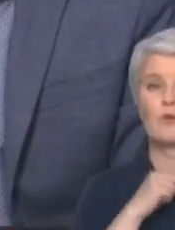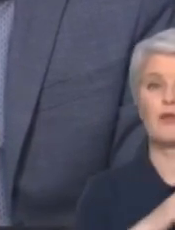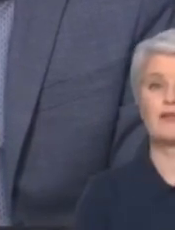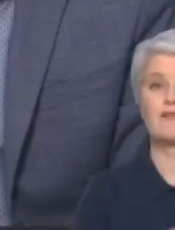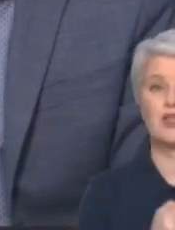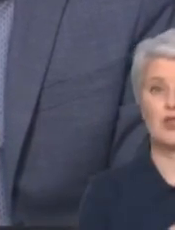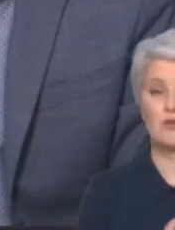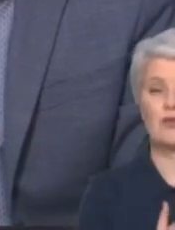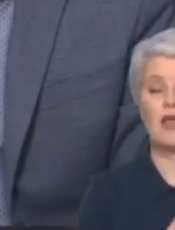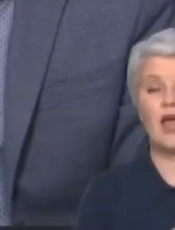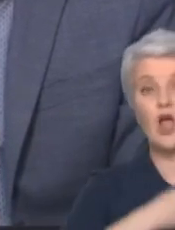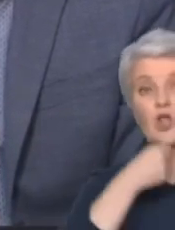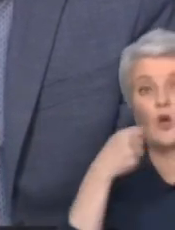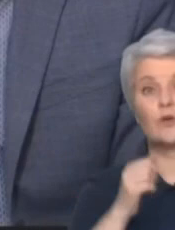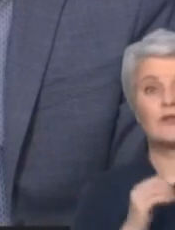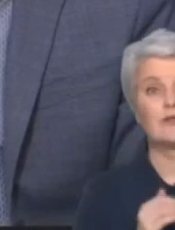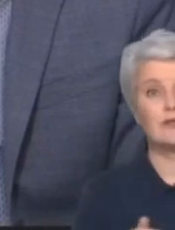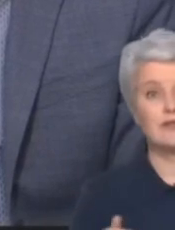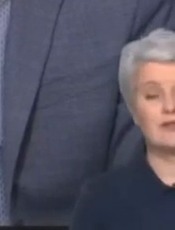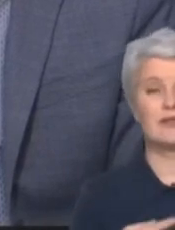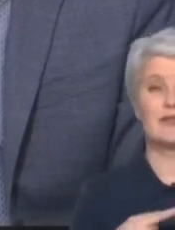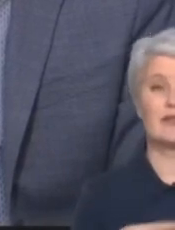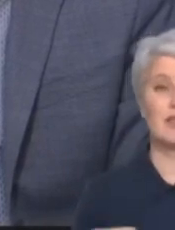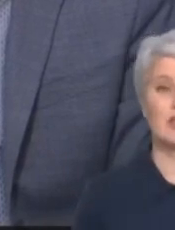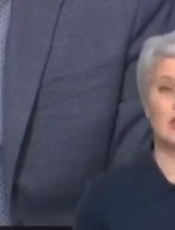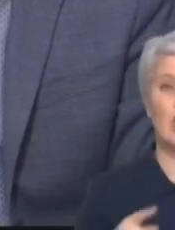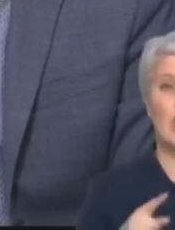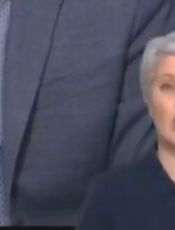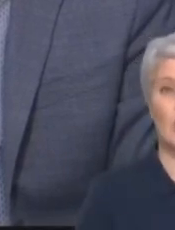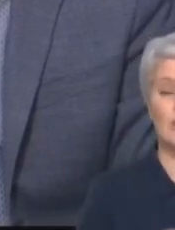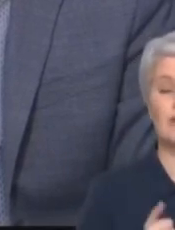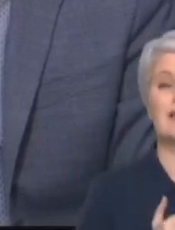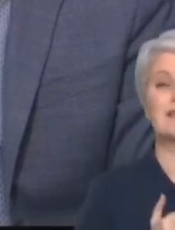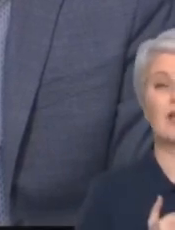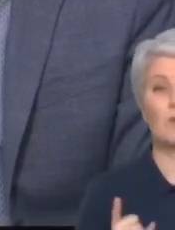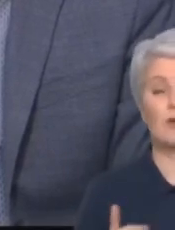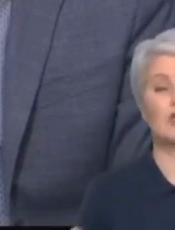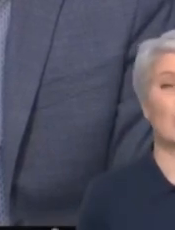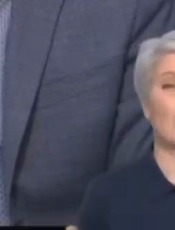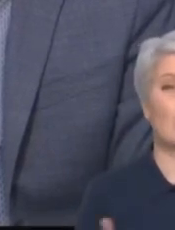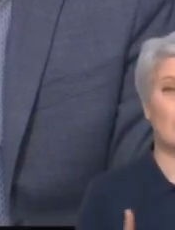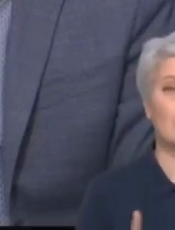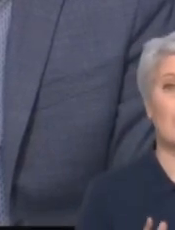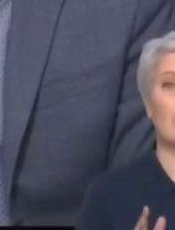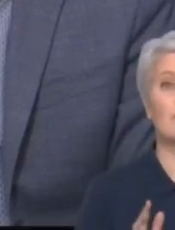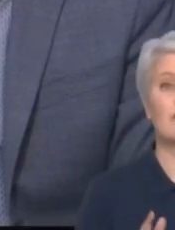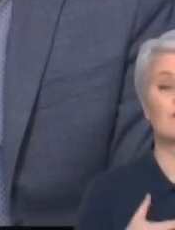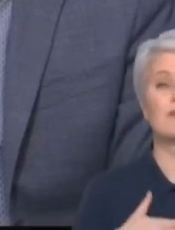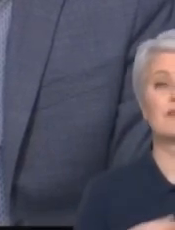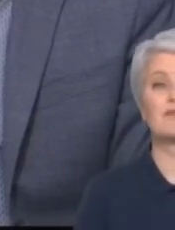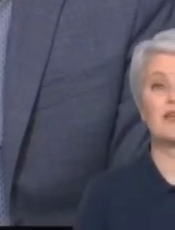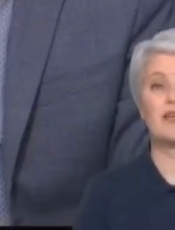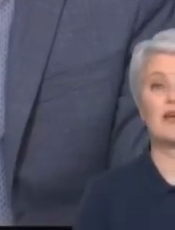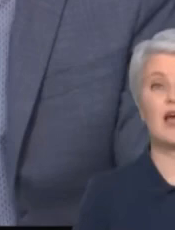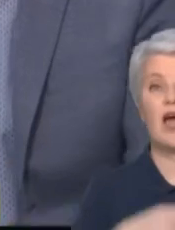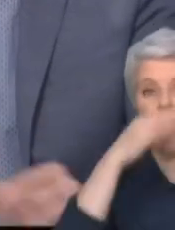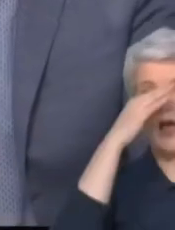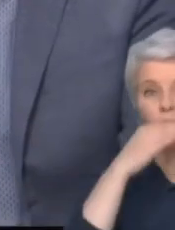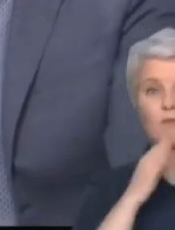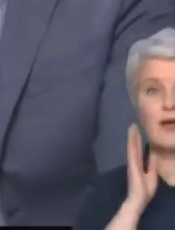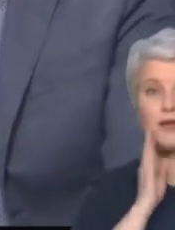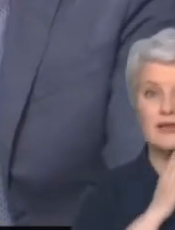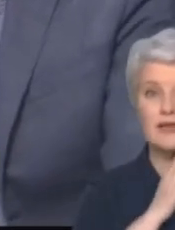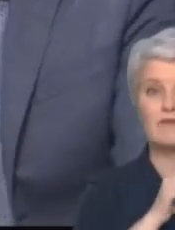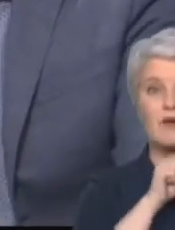але в них є дорослі діти чи інші родичі, які забезпечені і які готові підтримати своїх батьків, бабусів, дідусів в цей